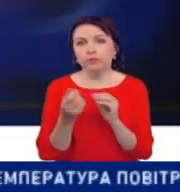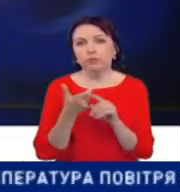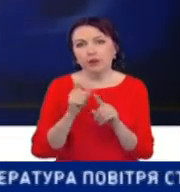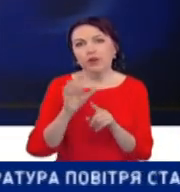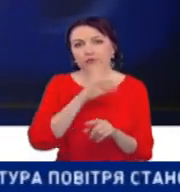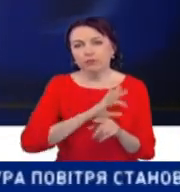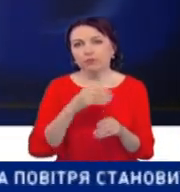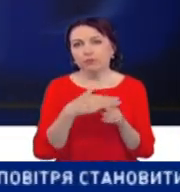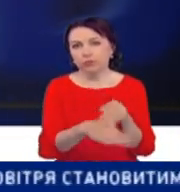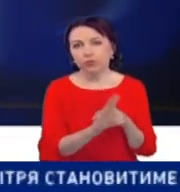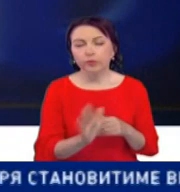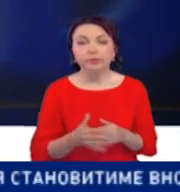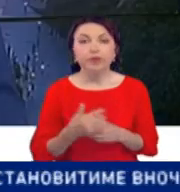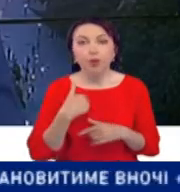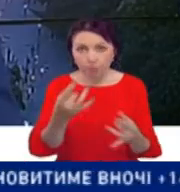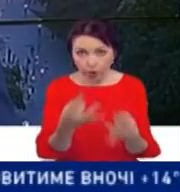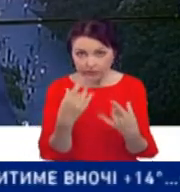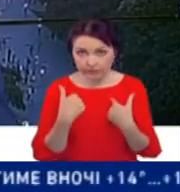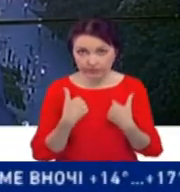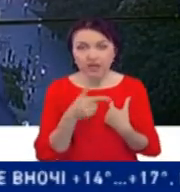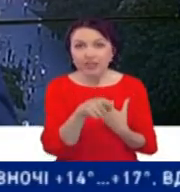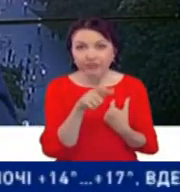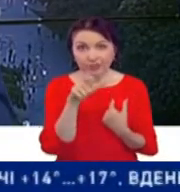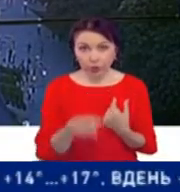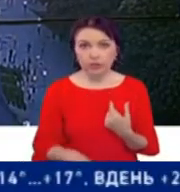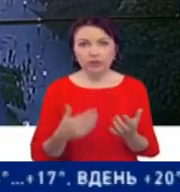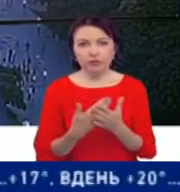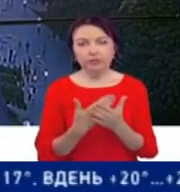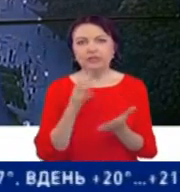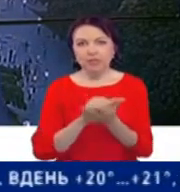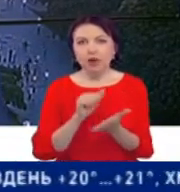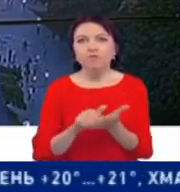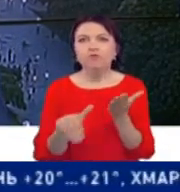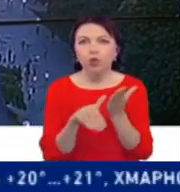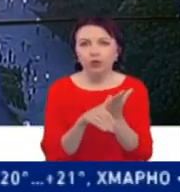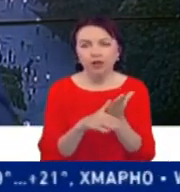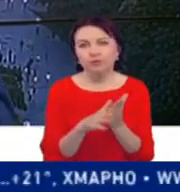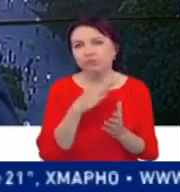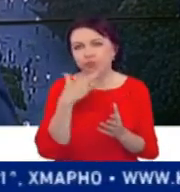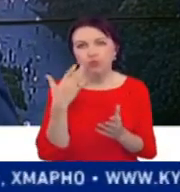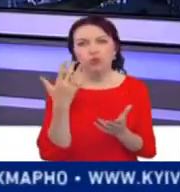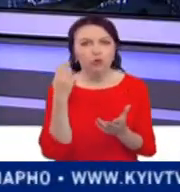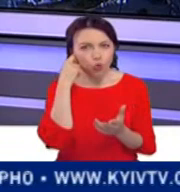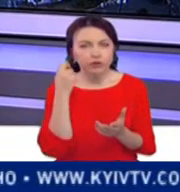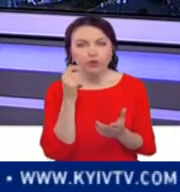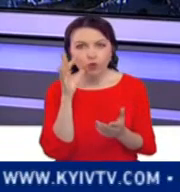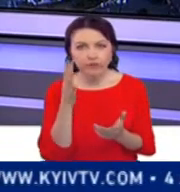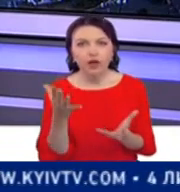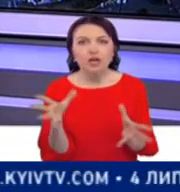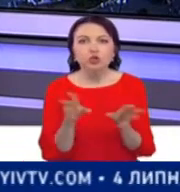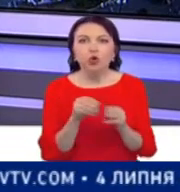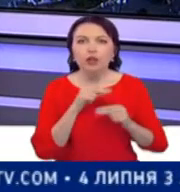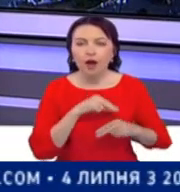Так, ви просто поясніть мені, я хочу зрозуміти. Ви як людина, яка волонтерством займається не один рік, яка так само з